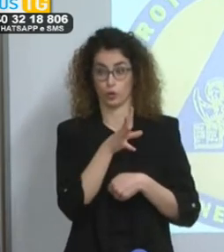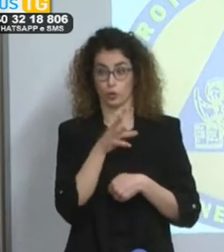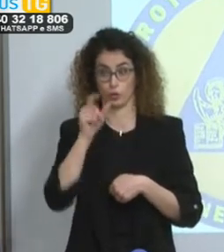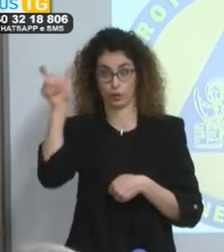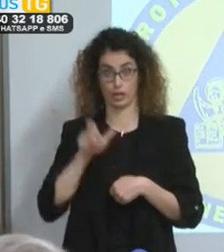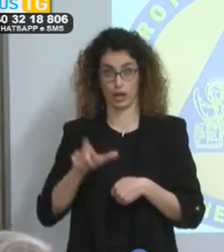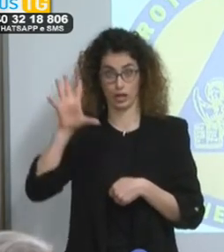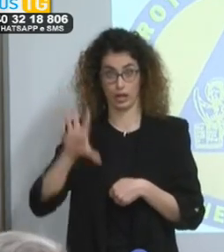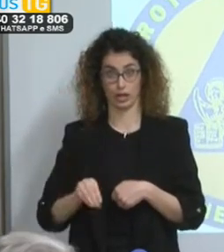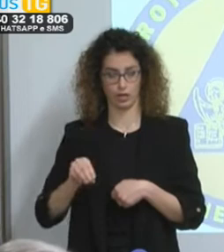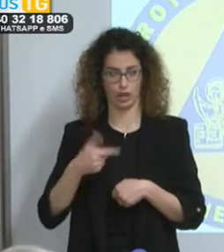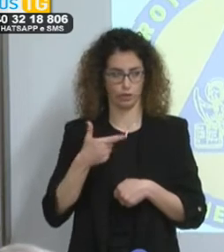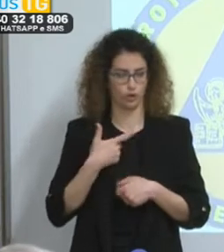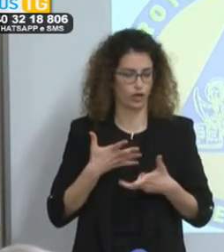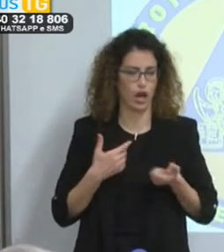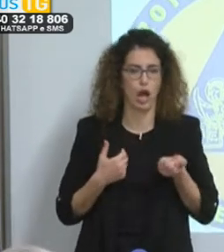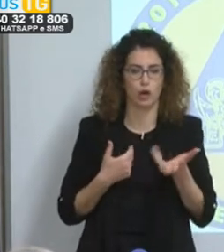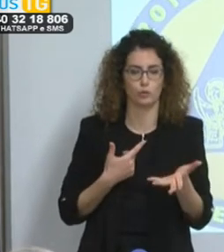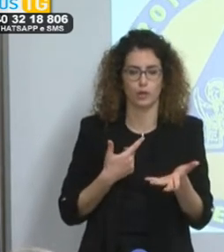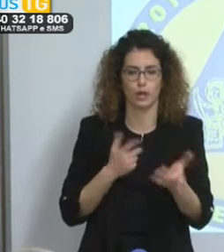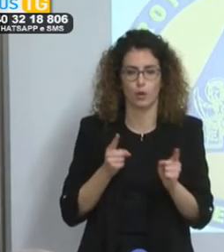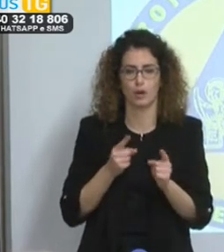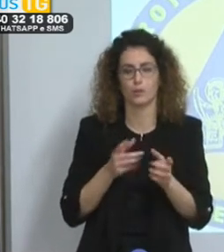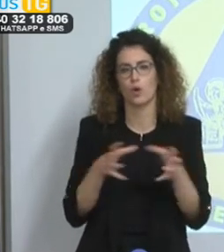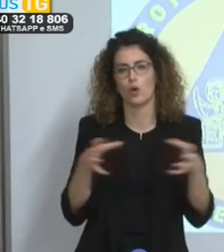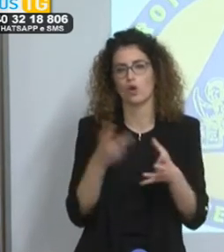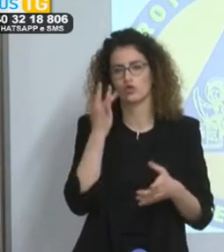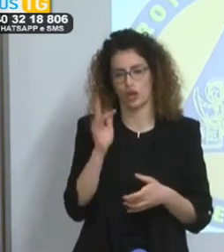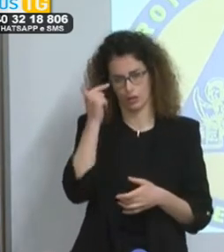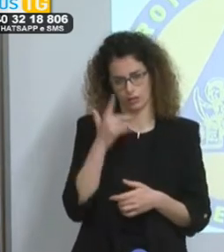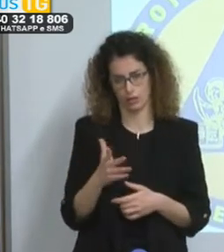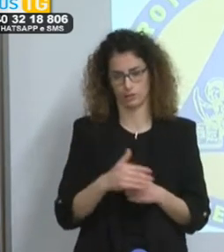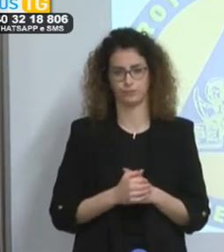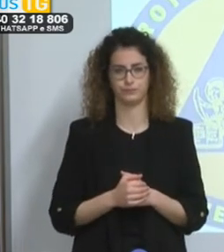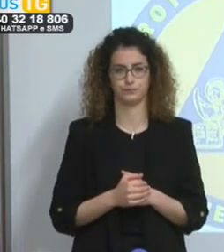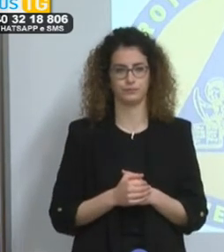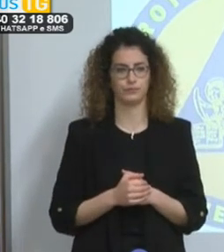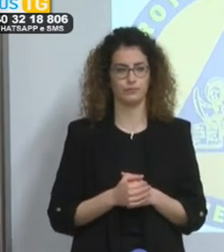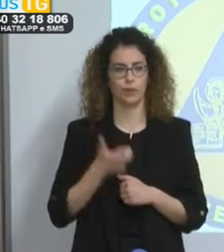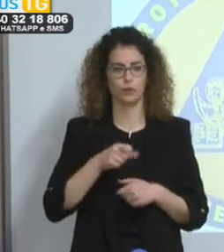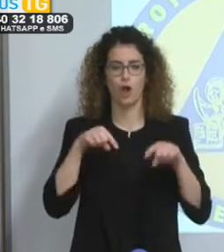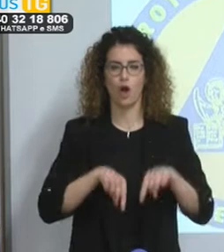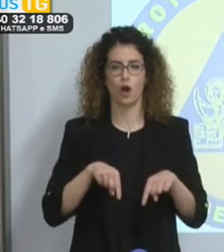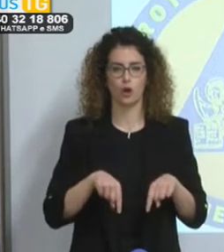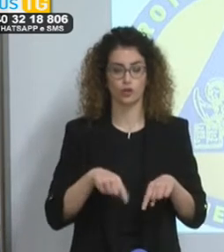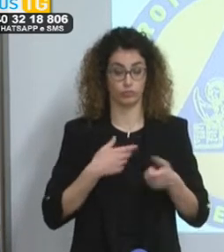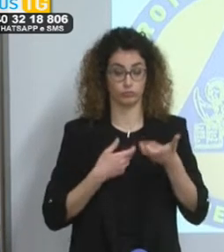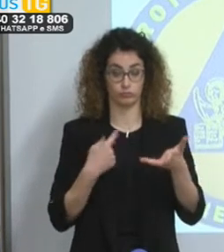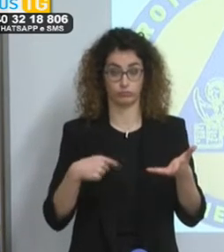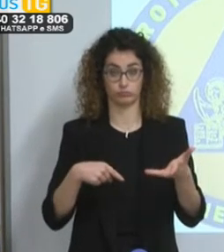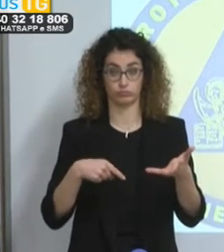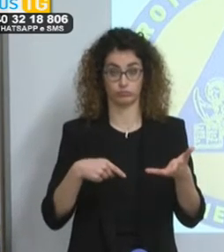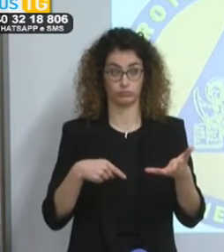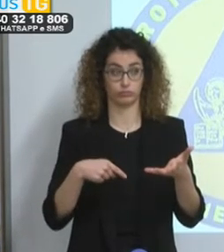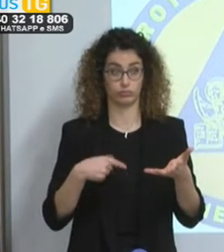abbiamo numeri da zona gialla, lo sapete, e perché oggi fra l'altro con questi dati siamo scesi